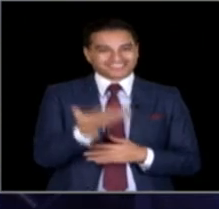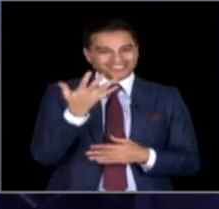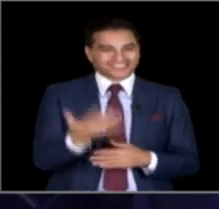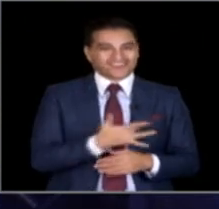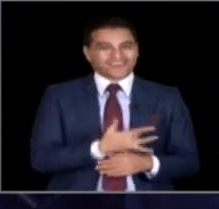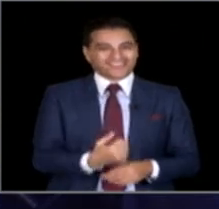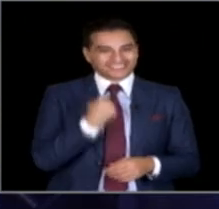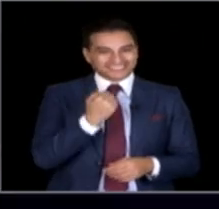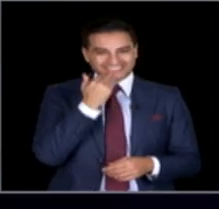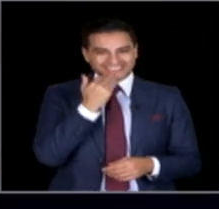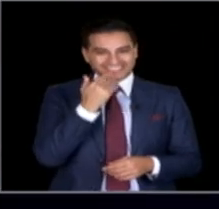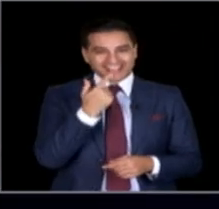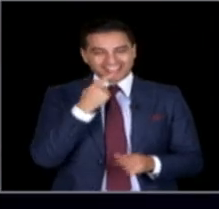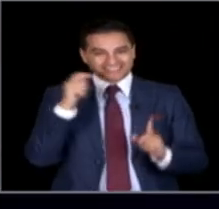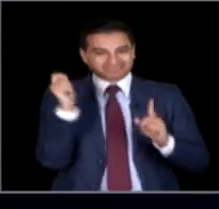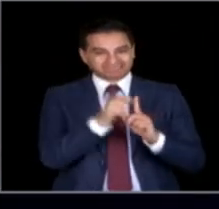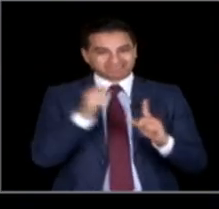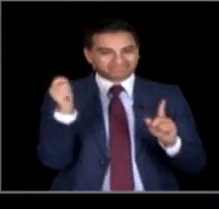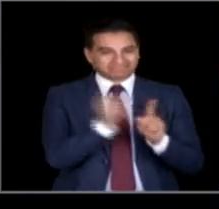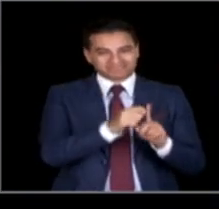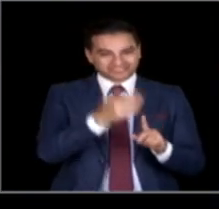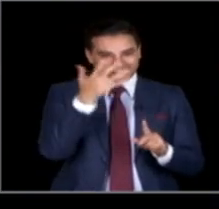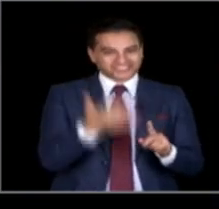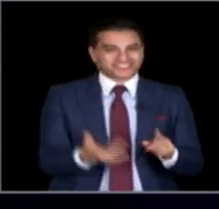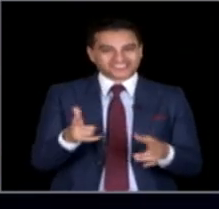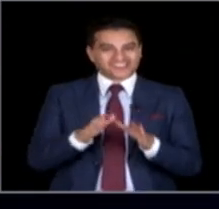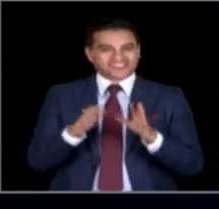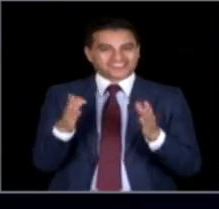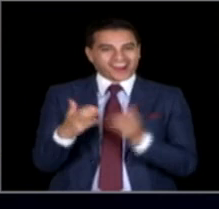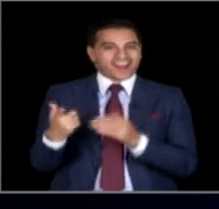غير عادية، تحذير شديد اللهجة مش للتعالب بس،